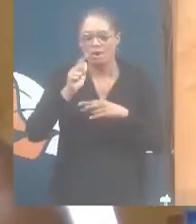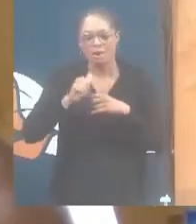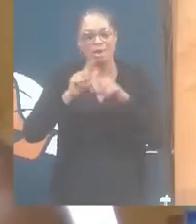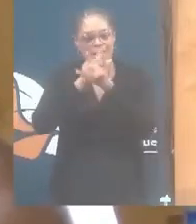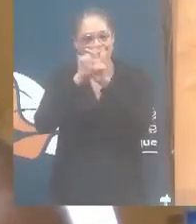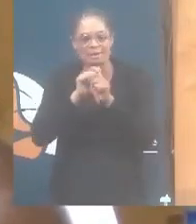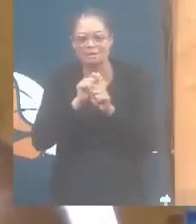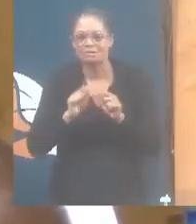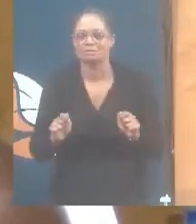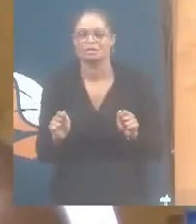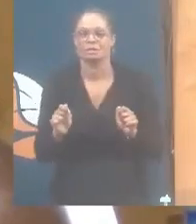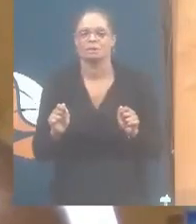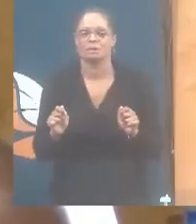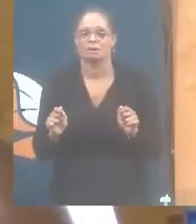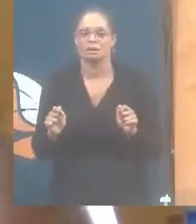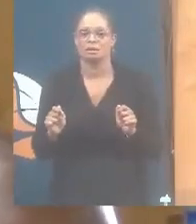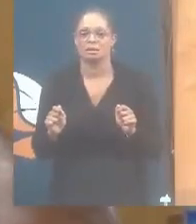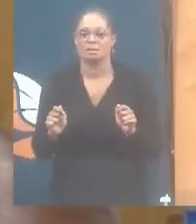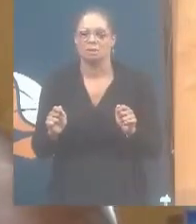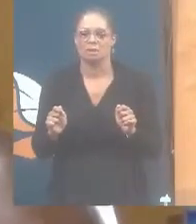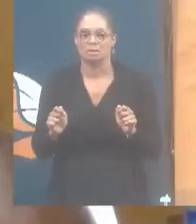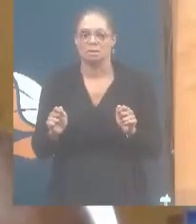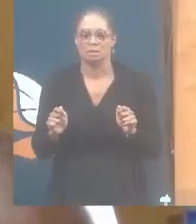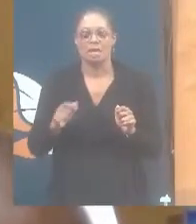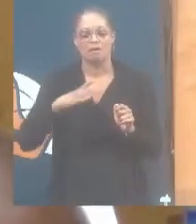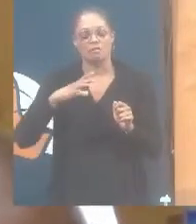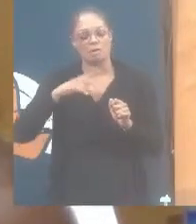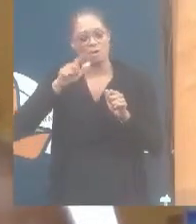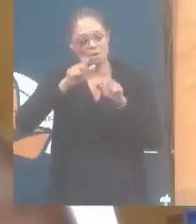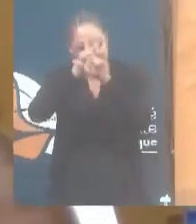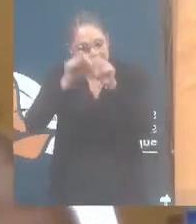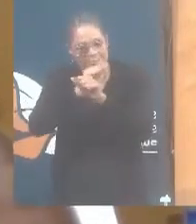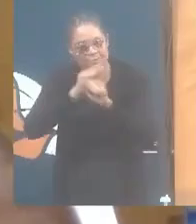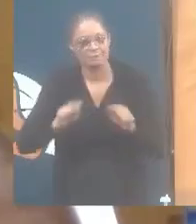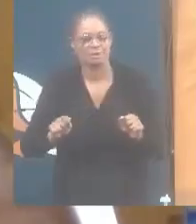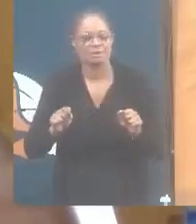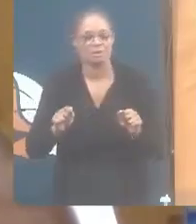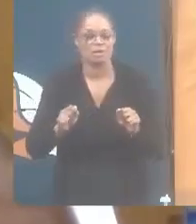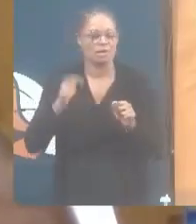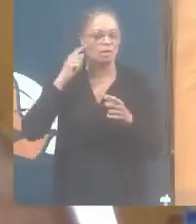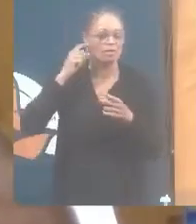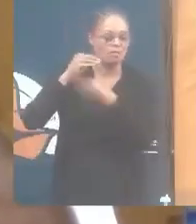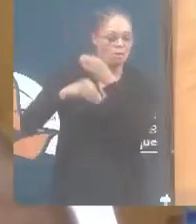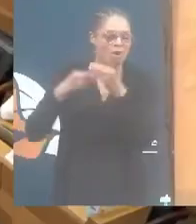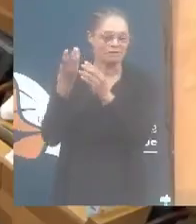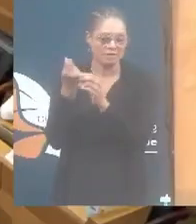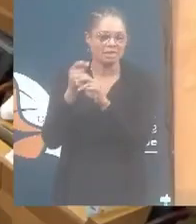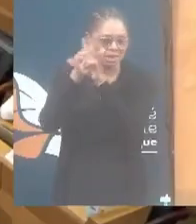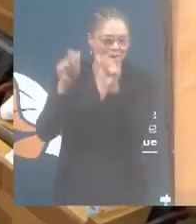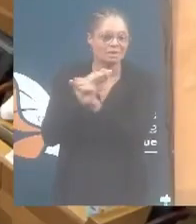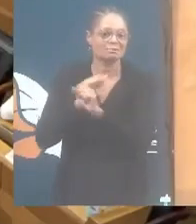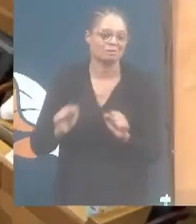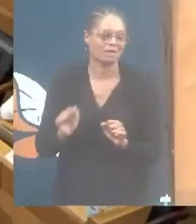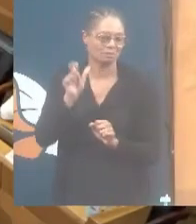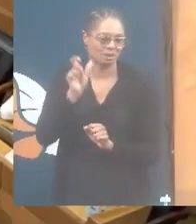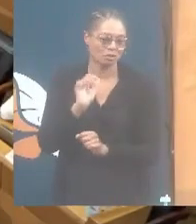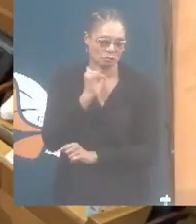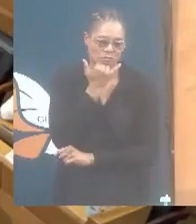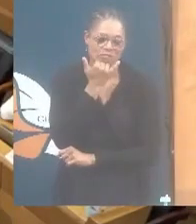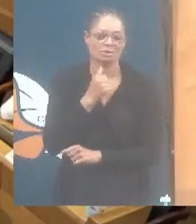dans le monde, qui avait une plume respectée dans le monde financier, eh bien que cet